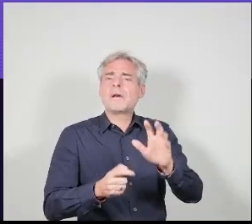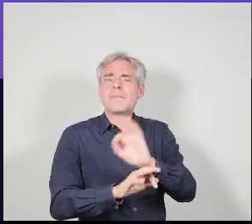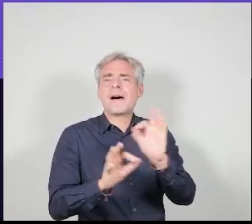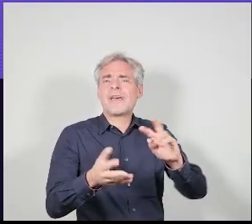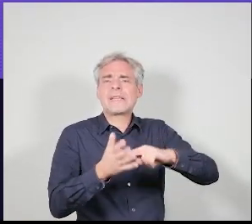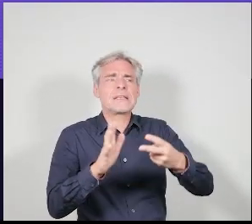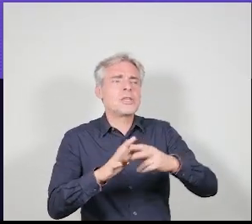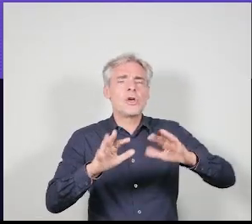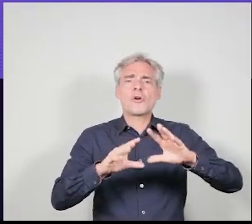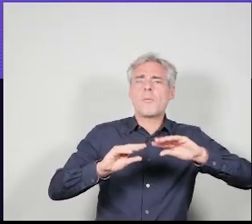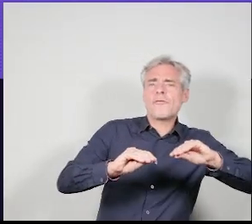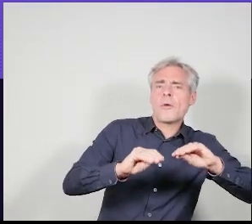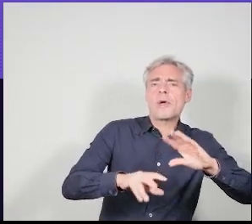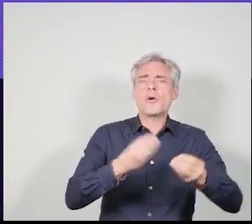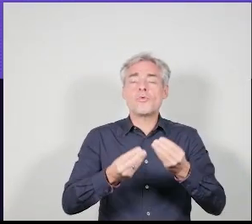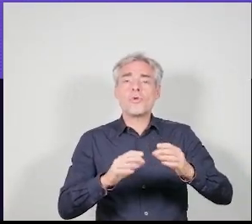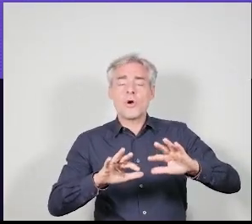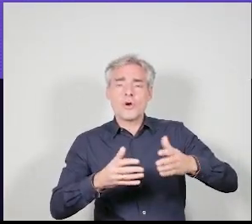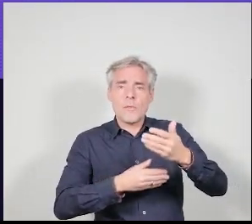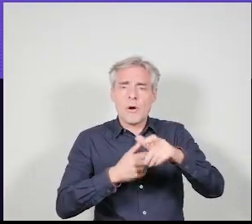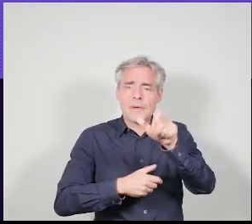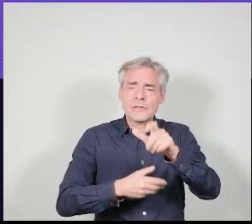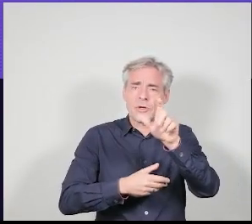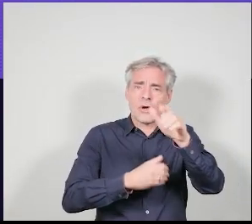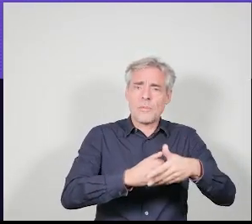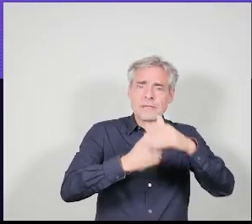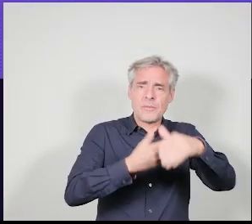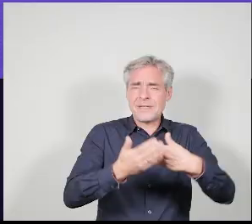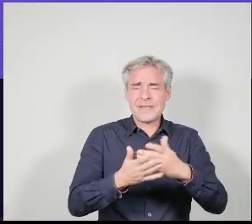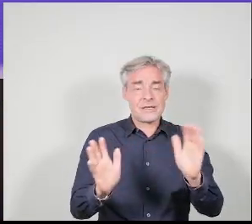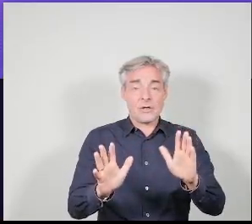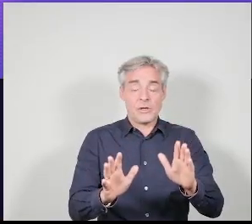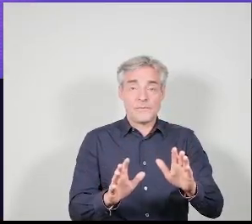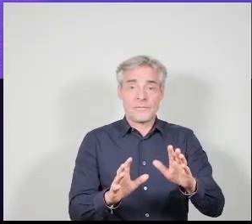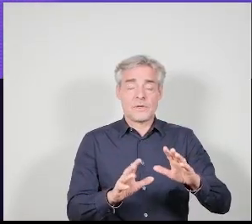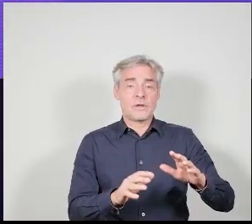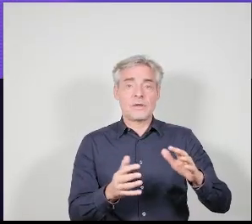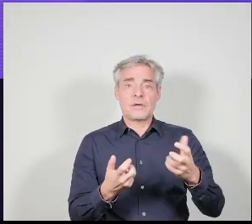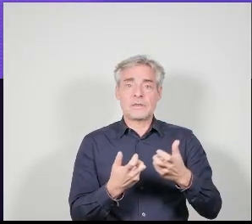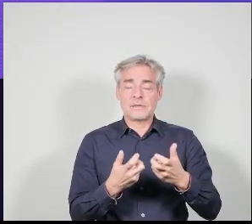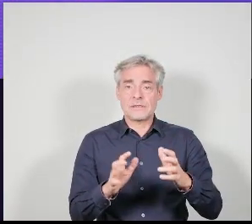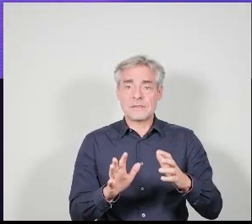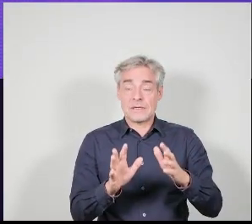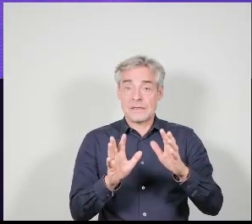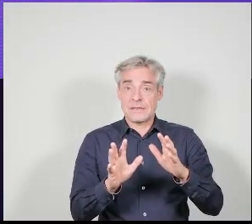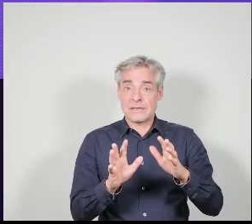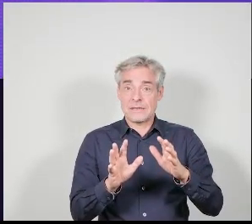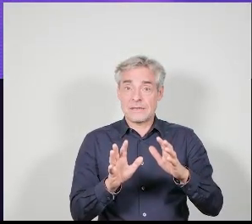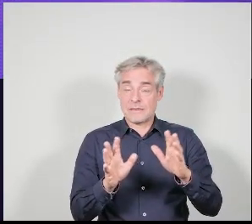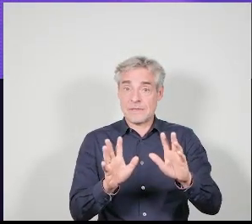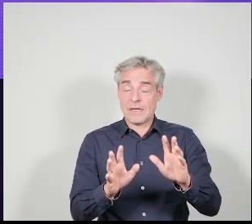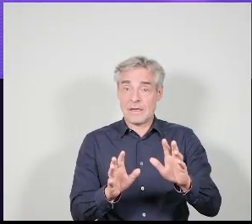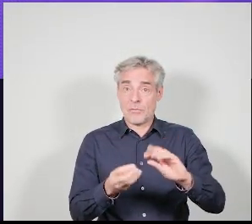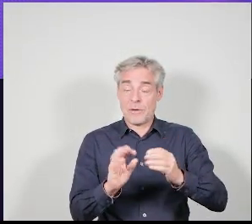uniquement comment former des aidants, c'est comment remplacer les aidants par autre chose, etc. La place du facteur, c'est pas ça la